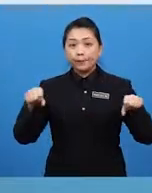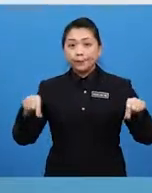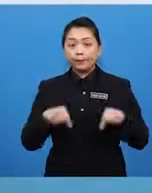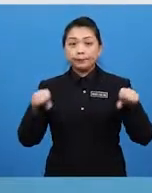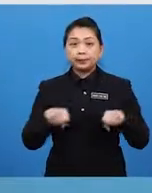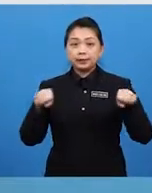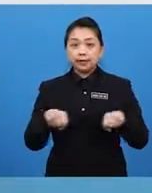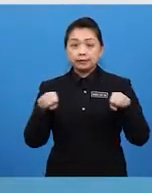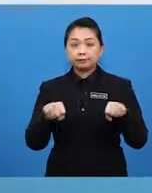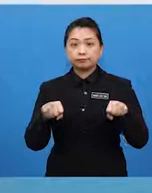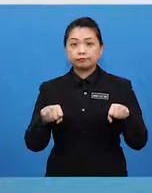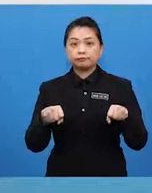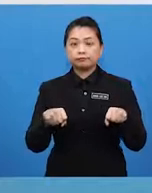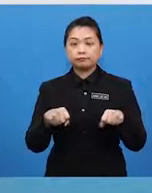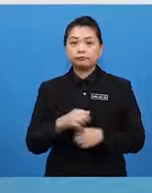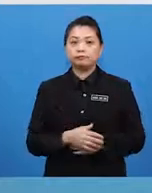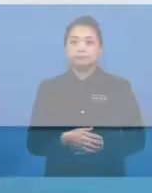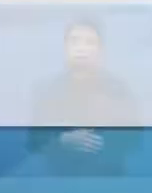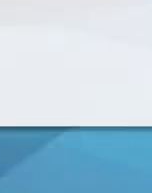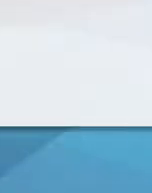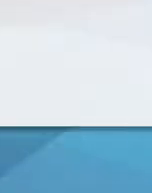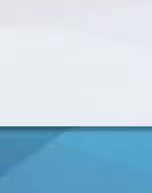hidangan sup krim cendawan